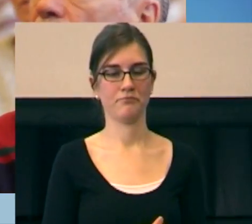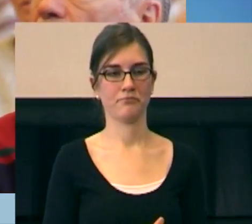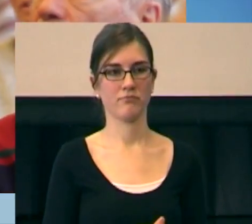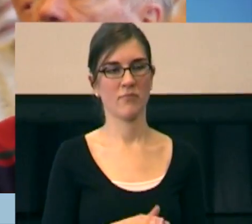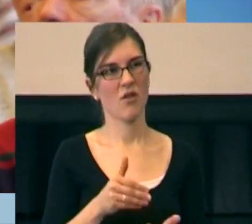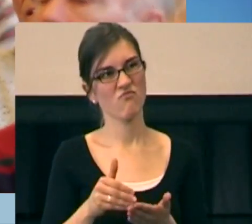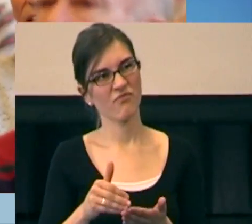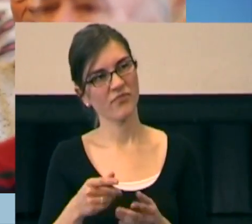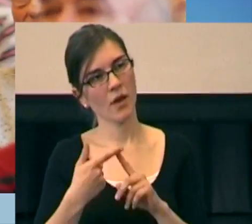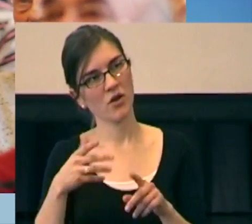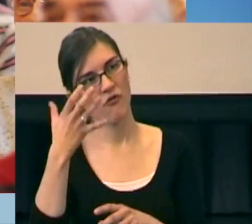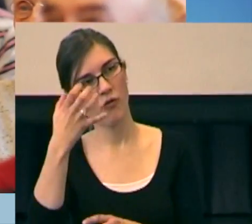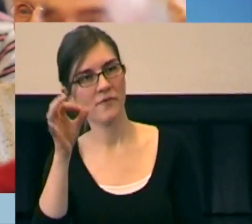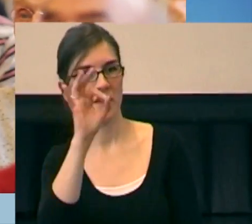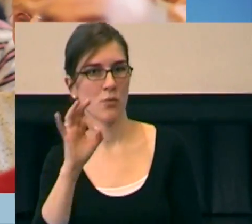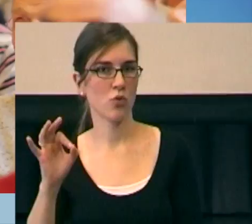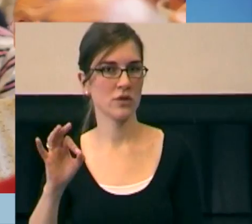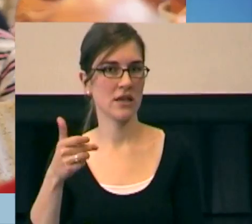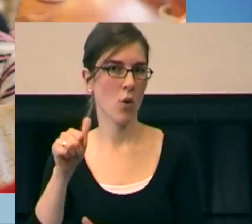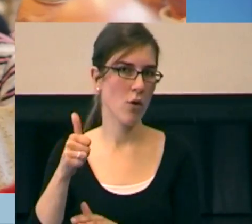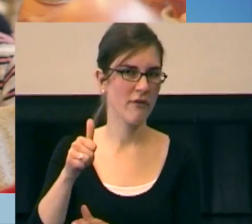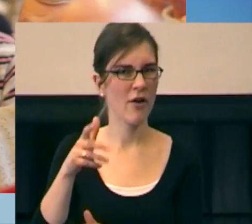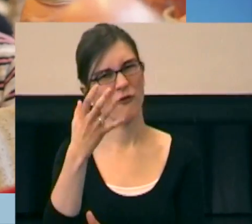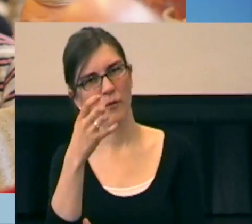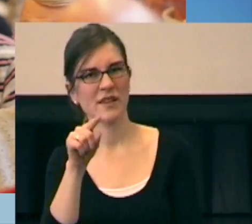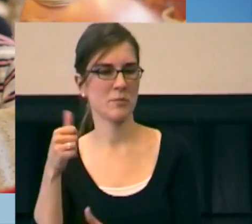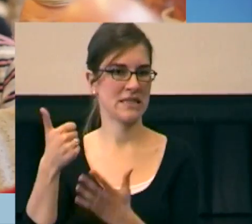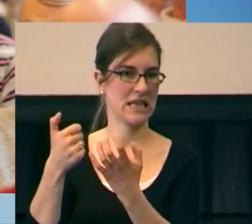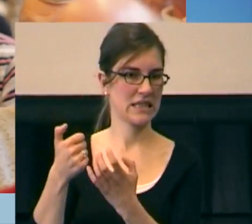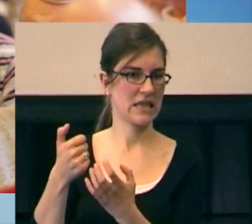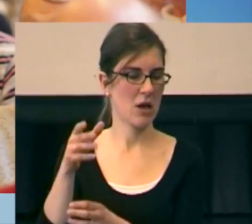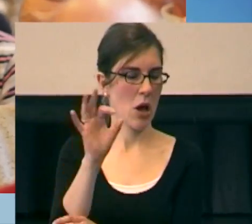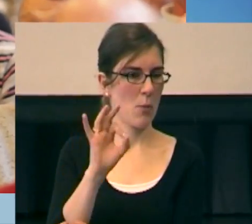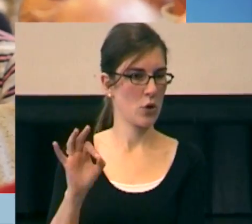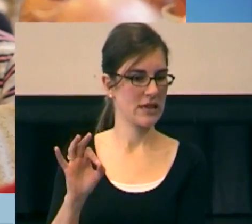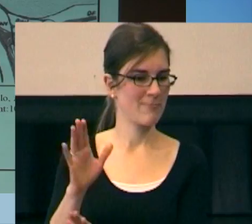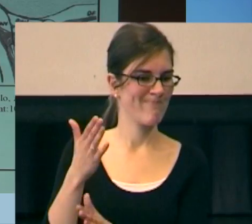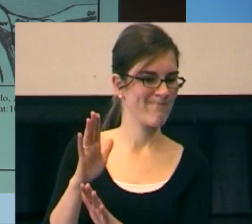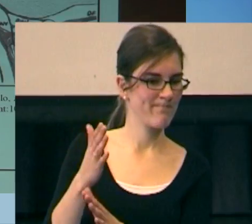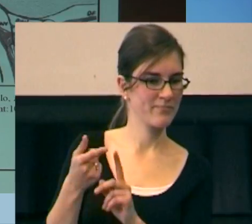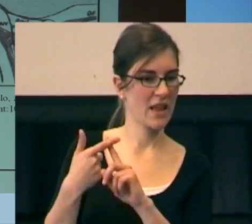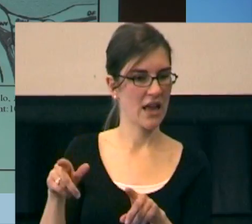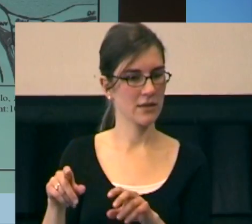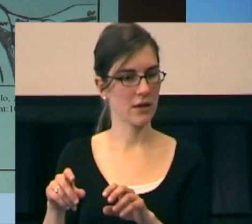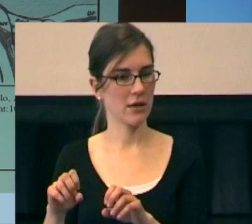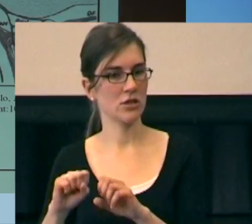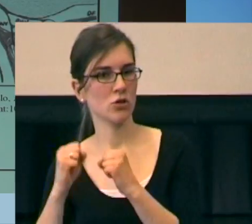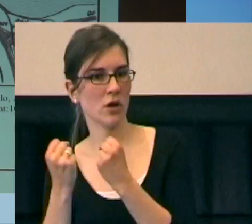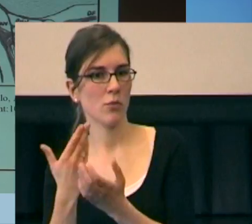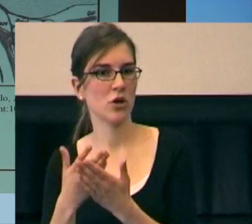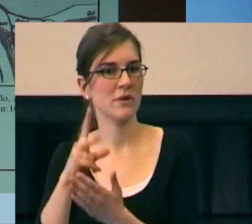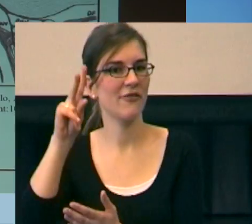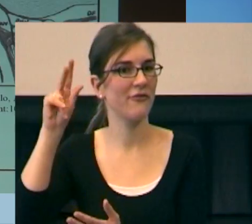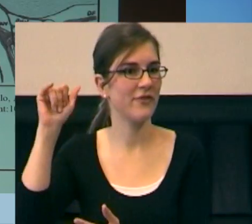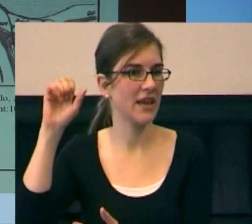Weitere, etwa 50 Prozent der Patienten, 50 bis 60 Prozent haben die Situation, dass wenn Sie Viagra, Cialis,